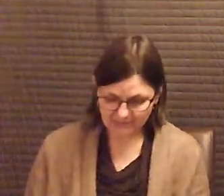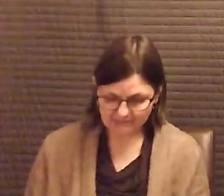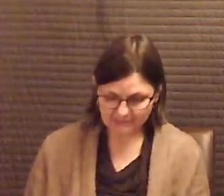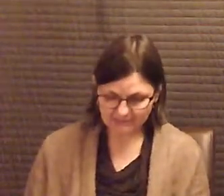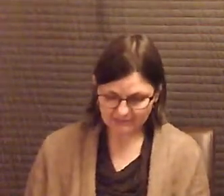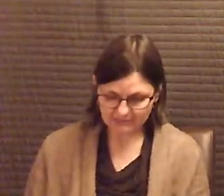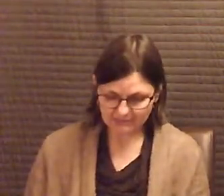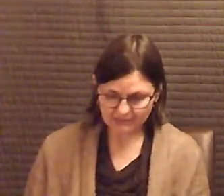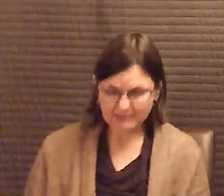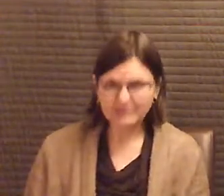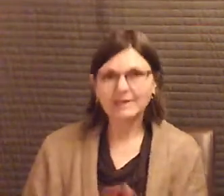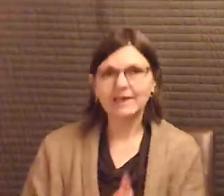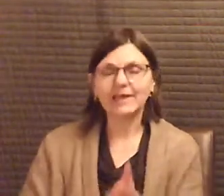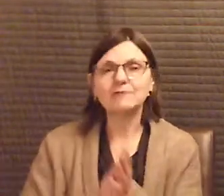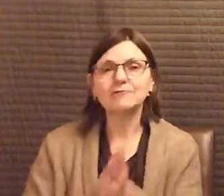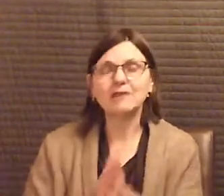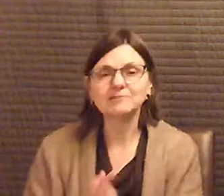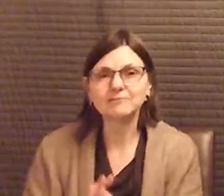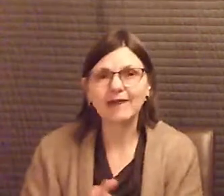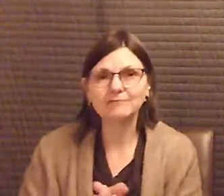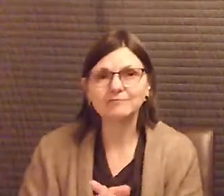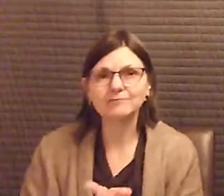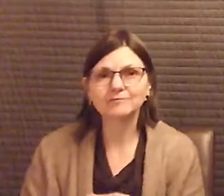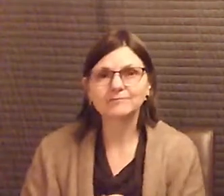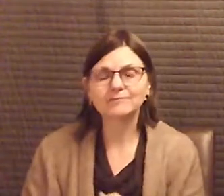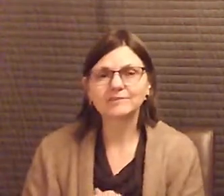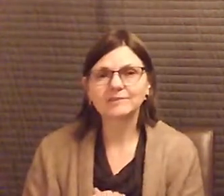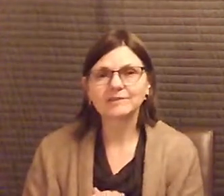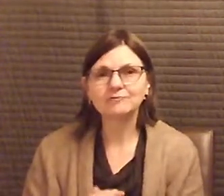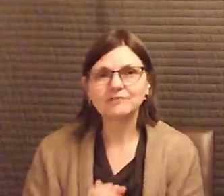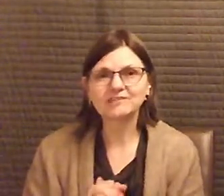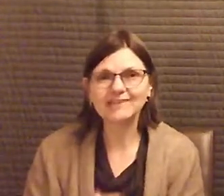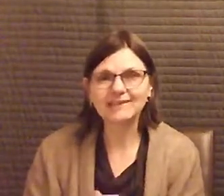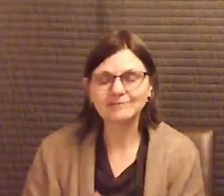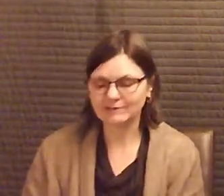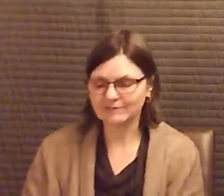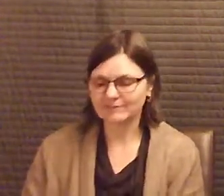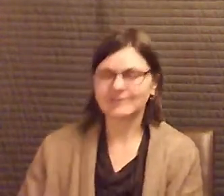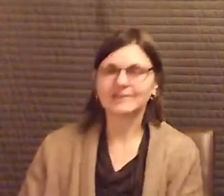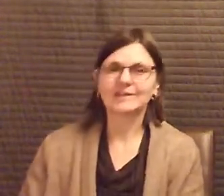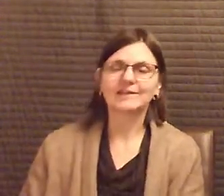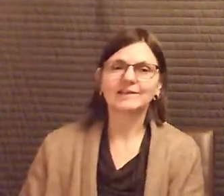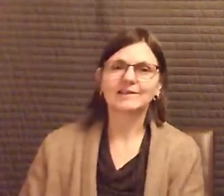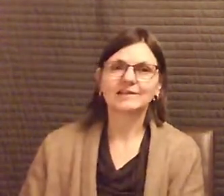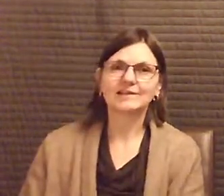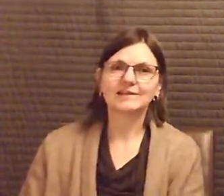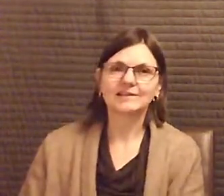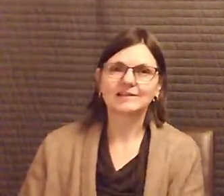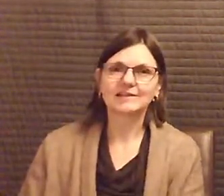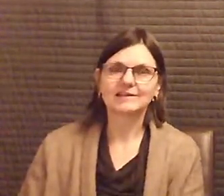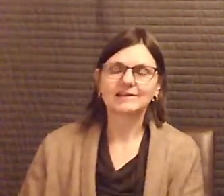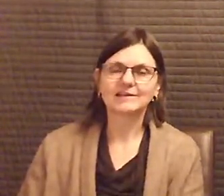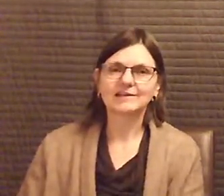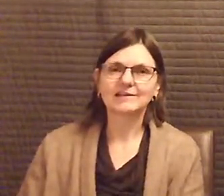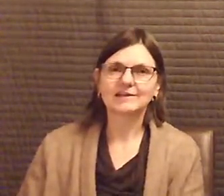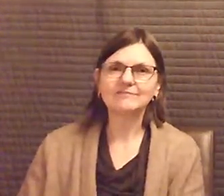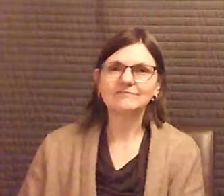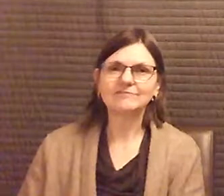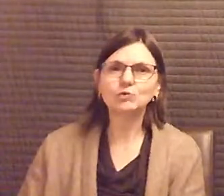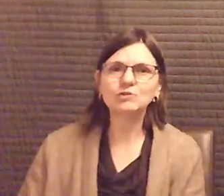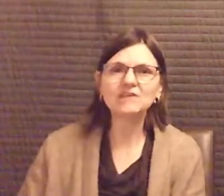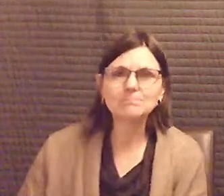bijbel zegt niet lief reasons for in efeze 5 voor zullen per zeven peanut apothekers